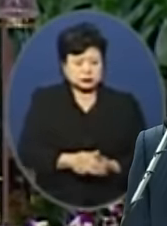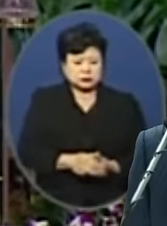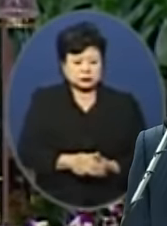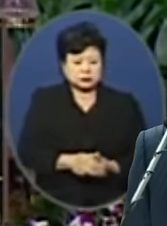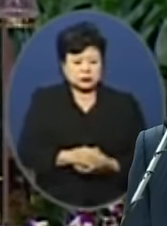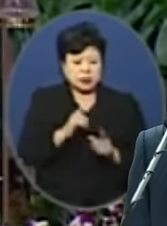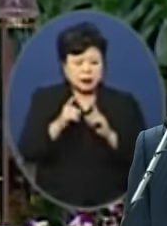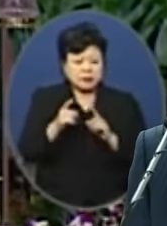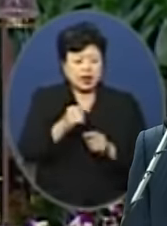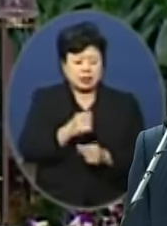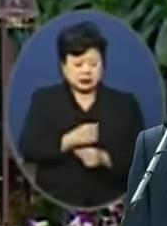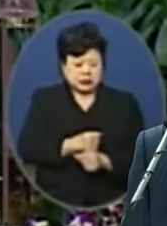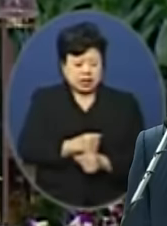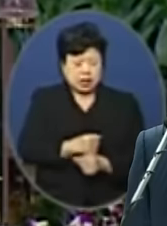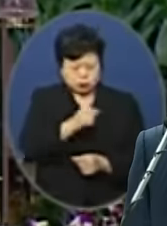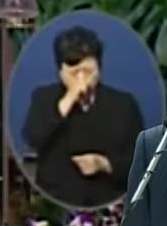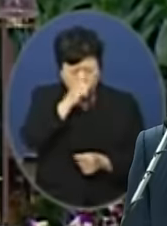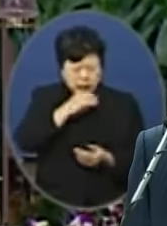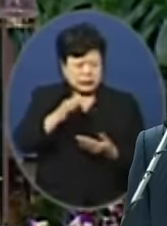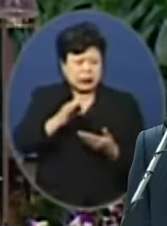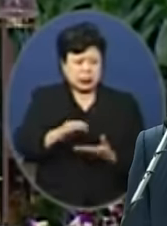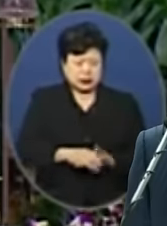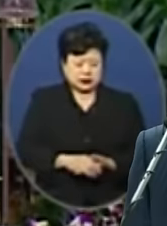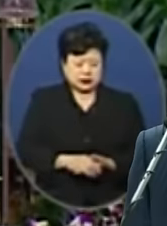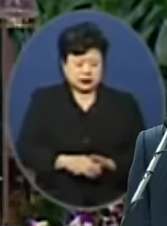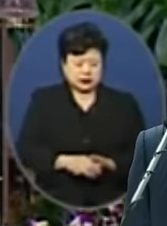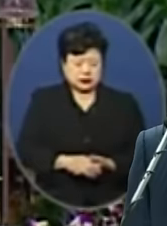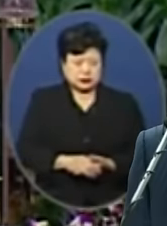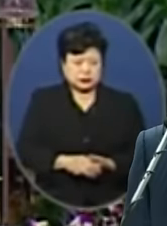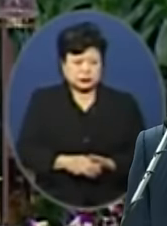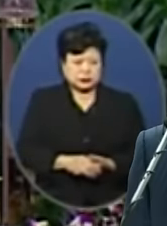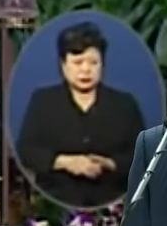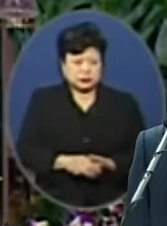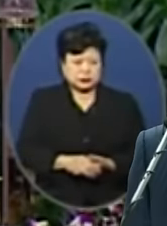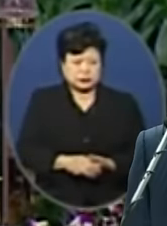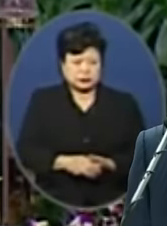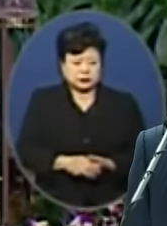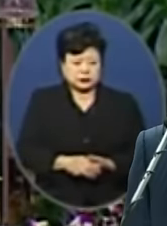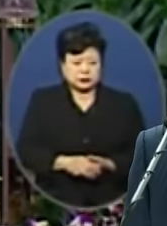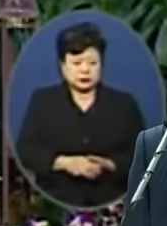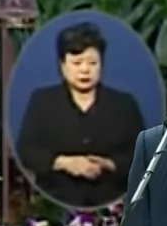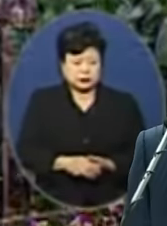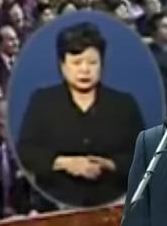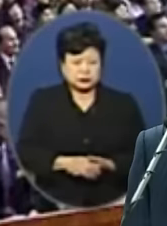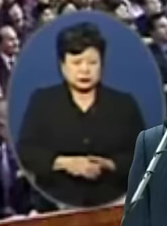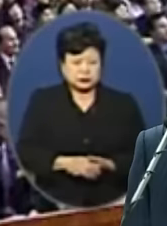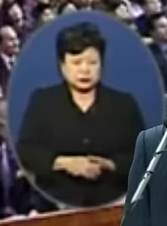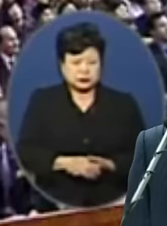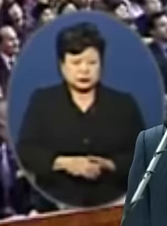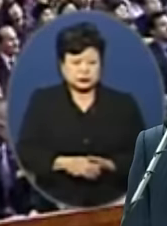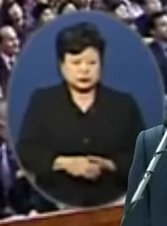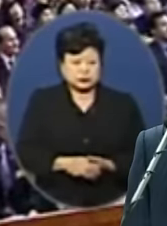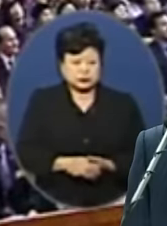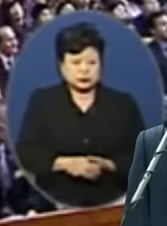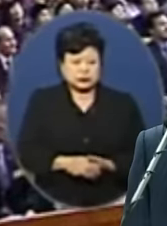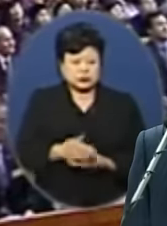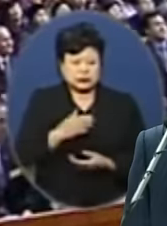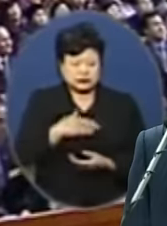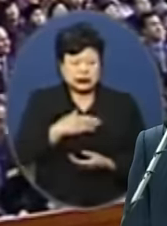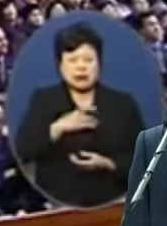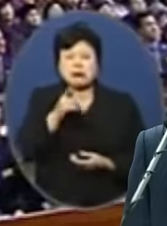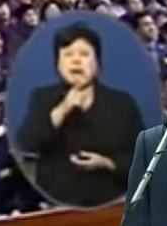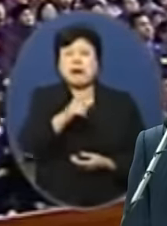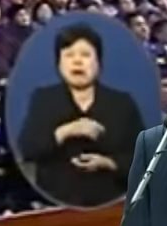여러분은 그 말을 합니까 안 합니까? 한번 따라해 보세요. 원하지 않으면 안 따라해도 좋습니다. 내 주제에